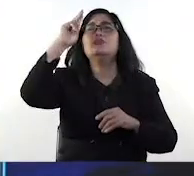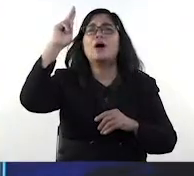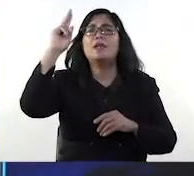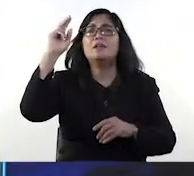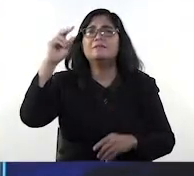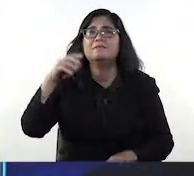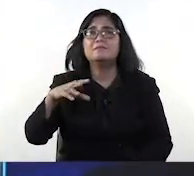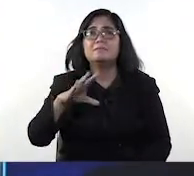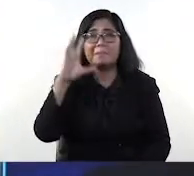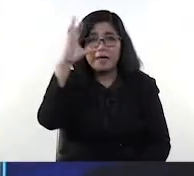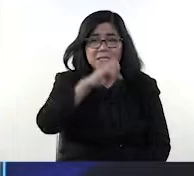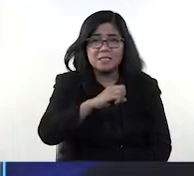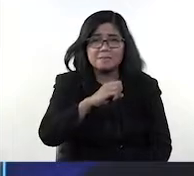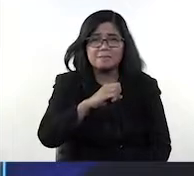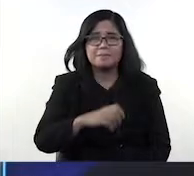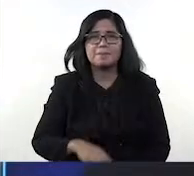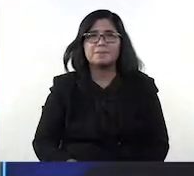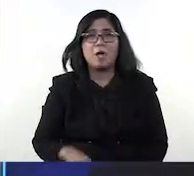Hai harinya sampai disini